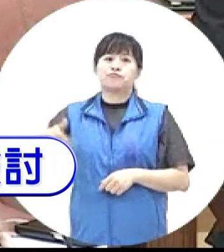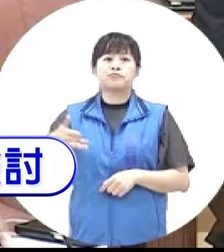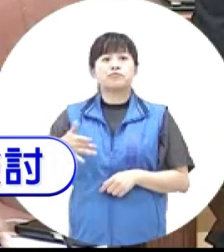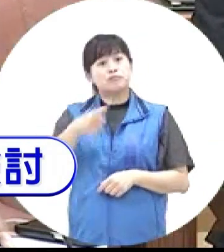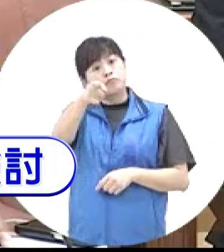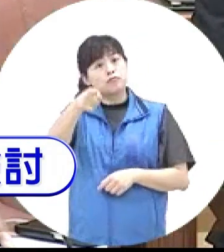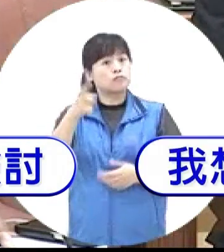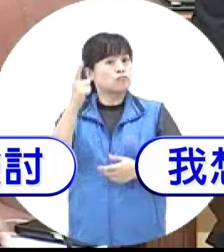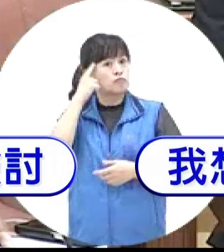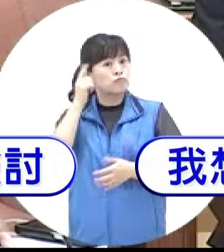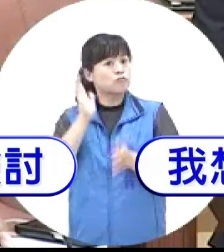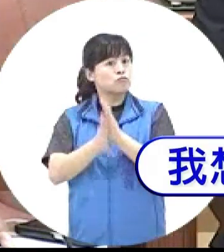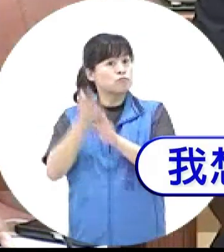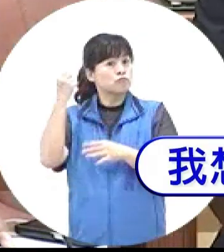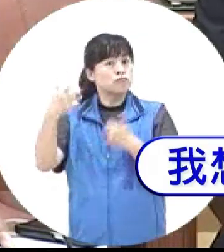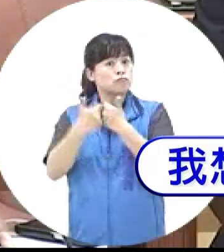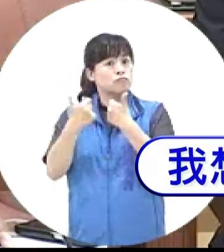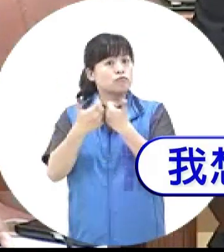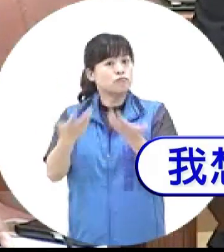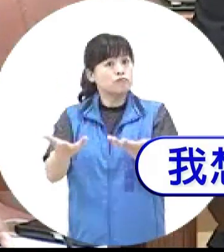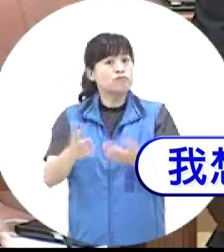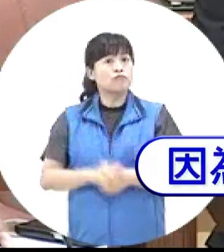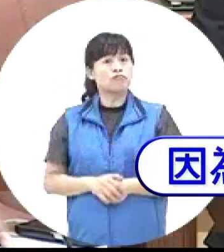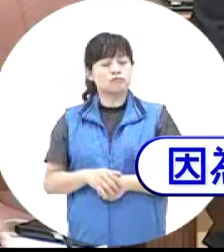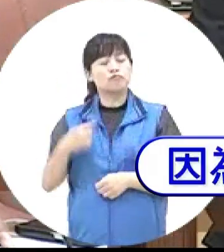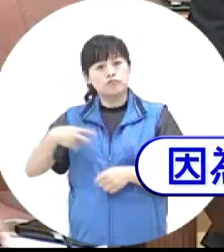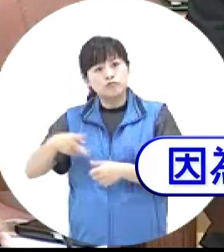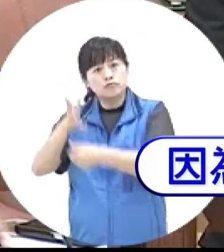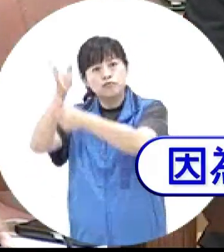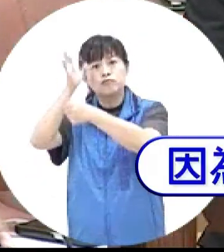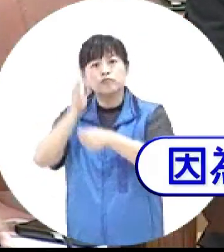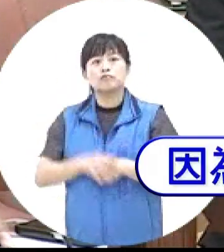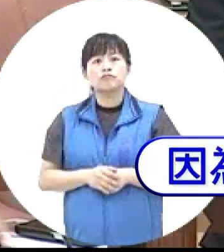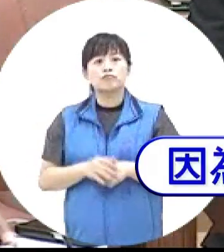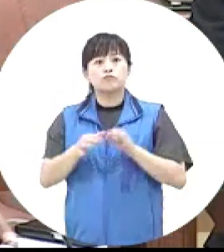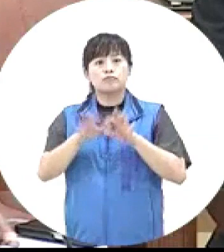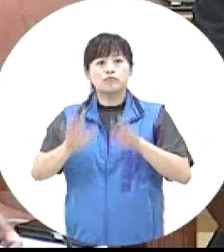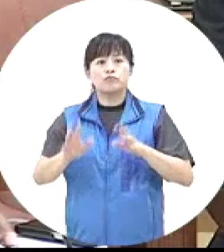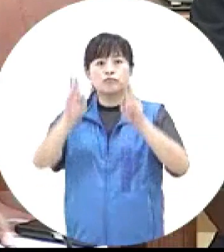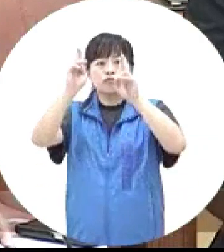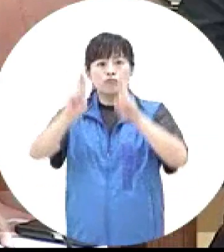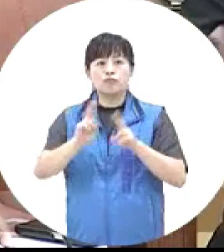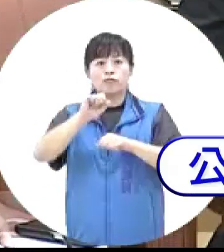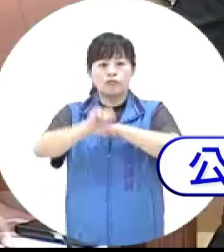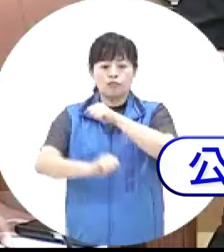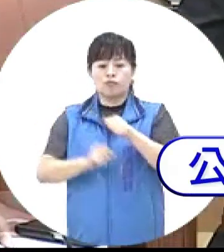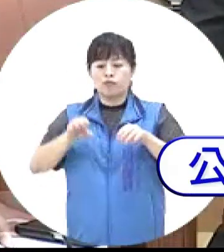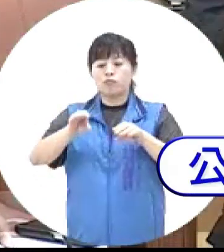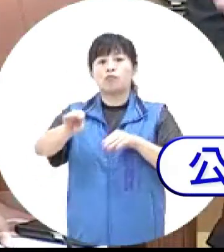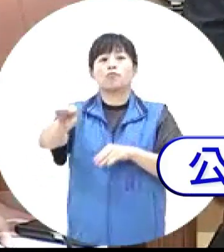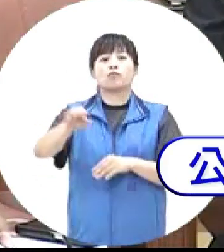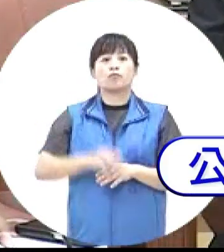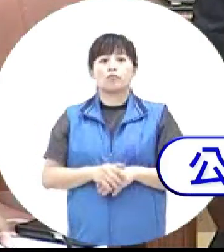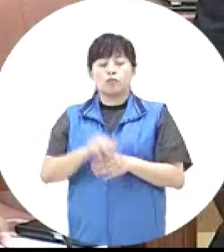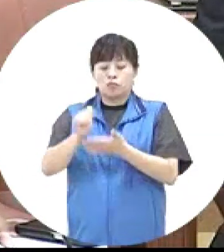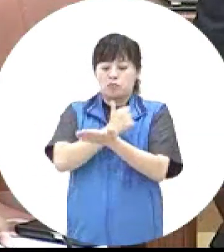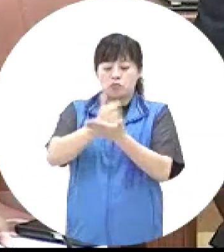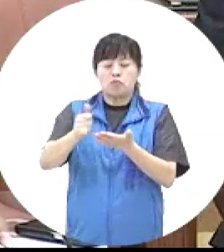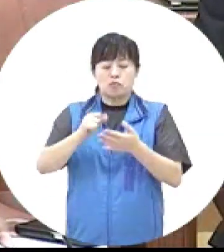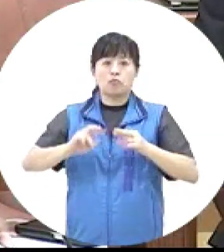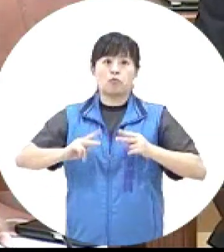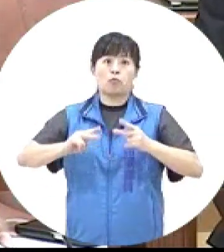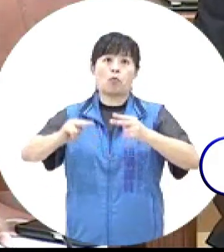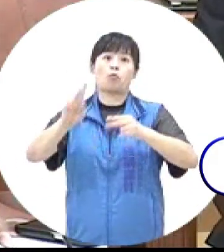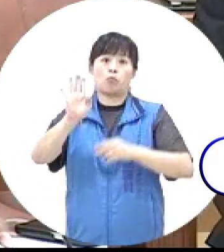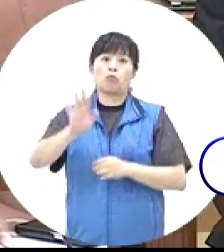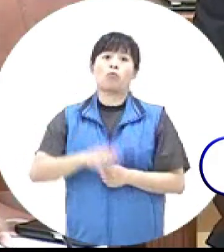新做检讨？ 我想我们再来询问一下，因为现在这个电动车的这个时代啊，在公共运输一直在提升嘛。那